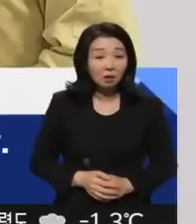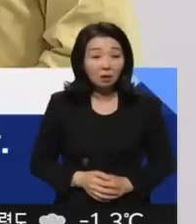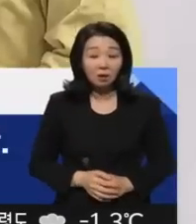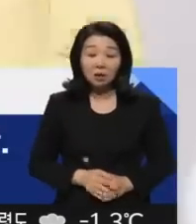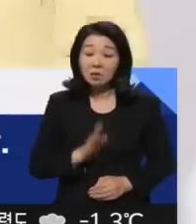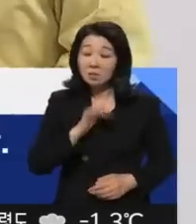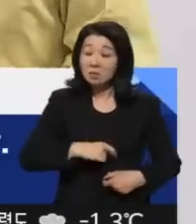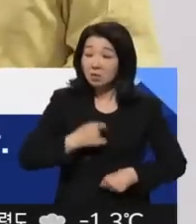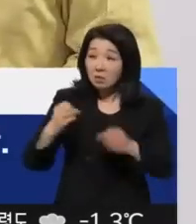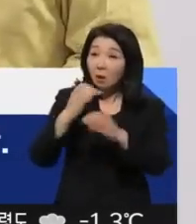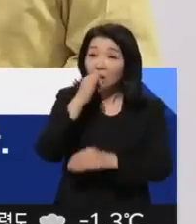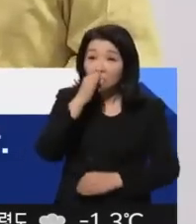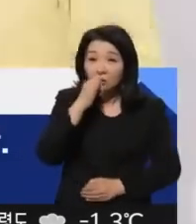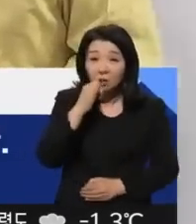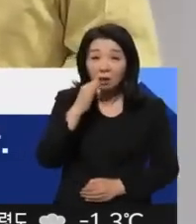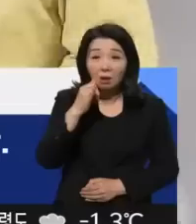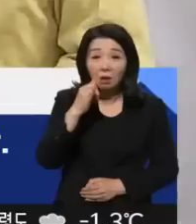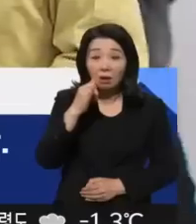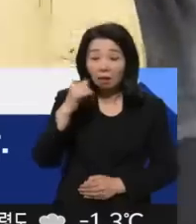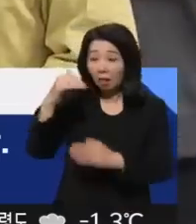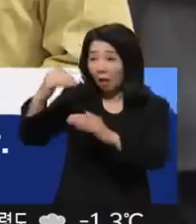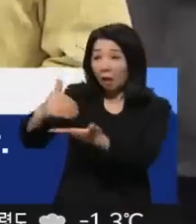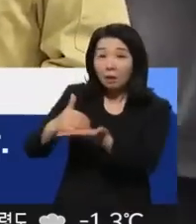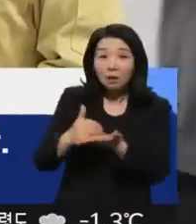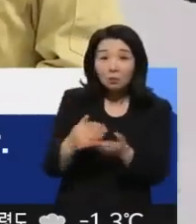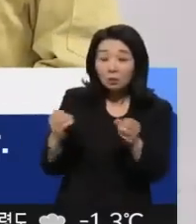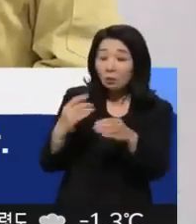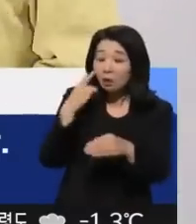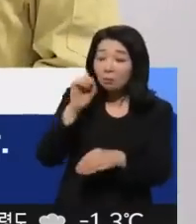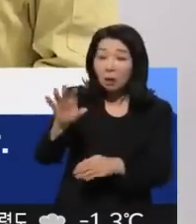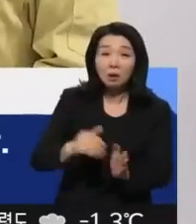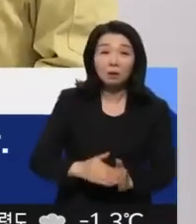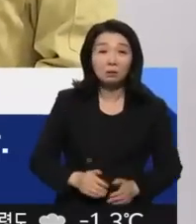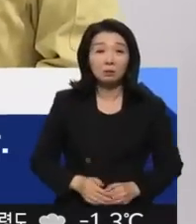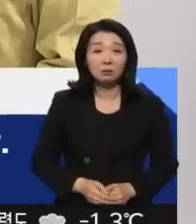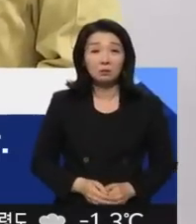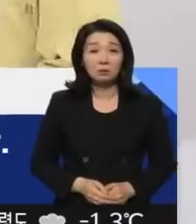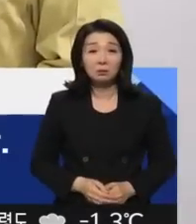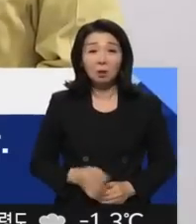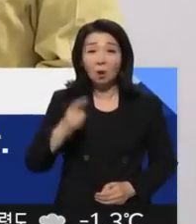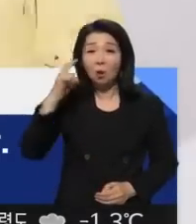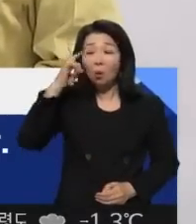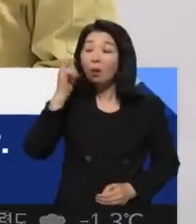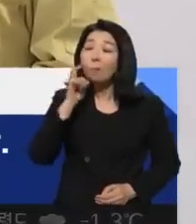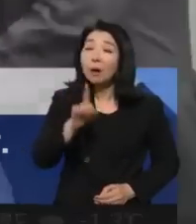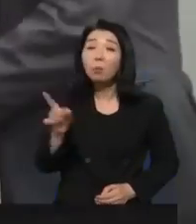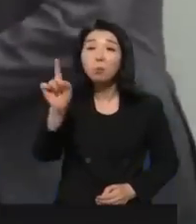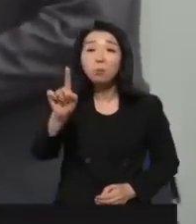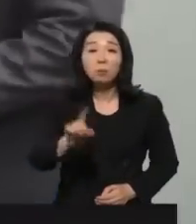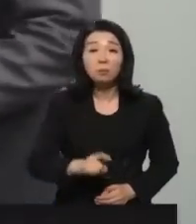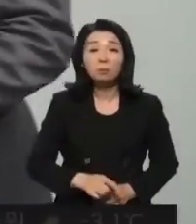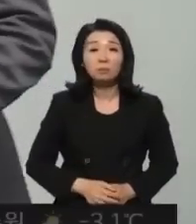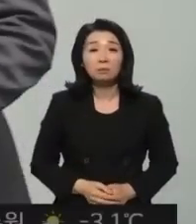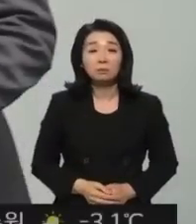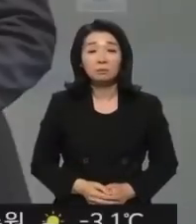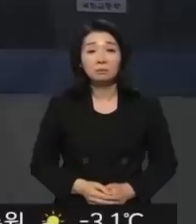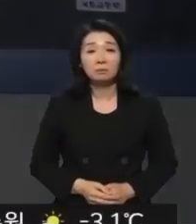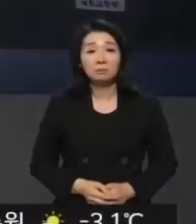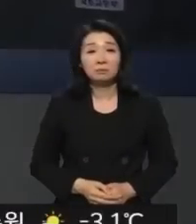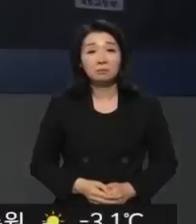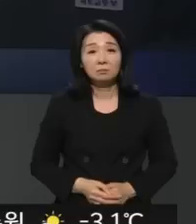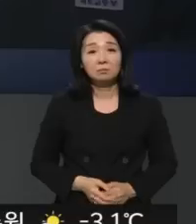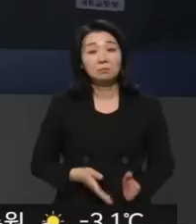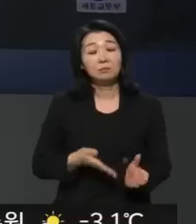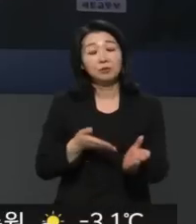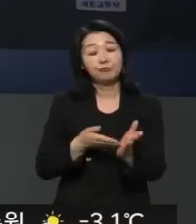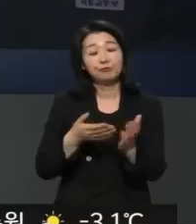진정성을 가지고 대화할 수 있게 안을 가지고 왔다고 대화하자고 했습니다. 근데 왜 거짓말하십니까? 저희